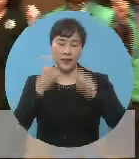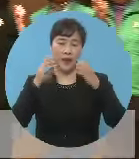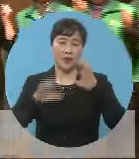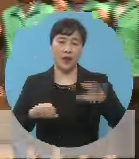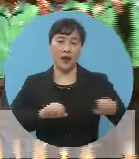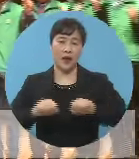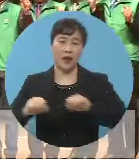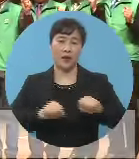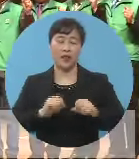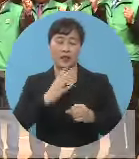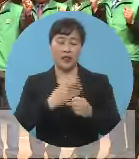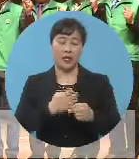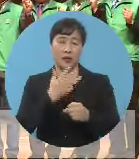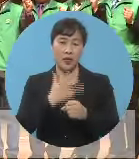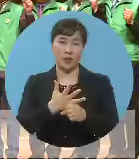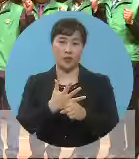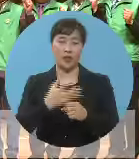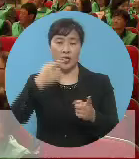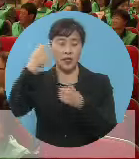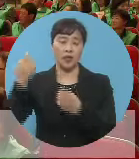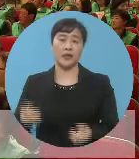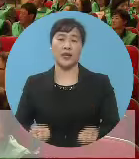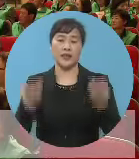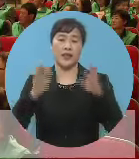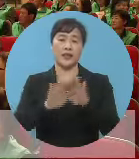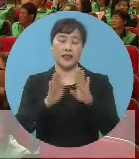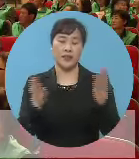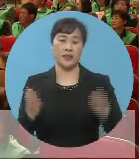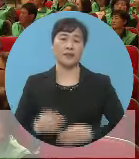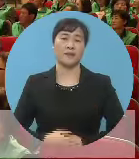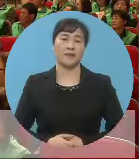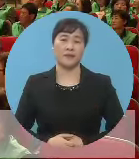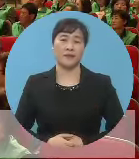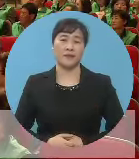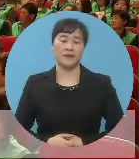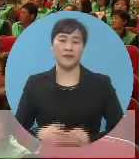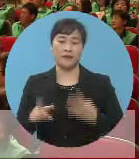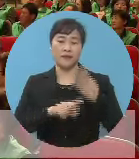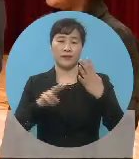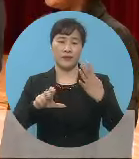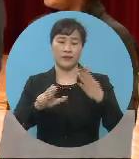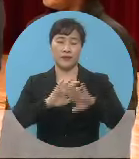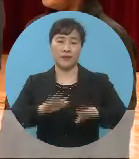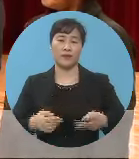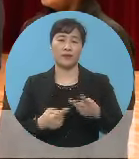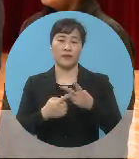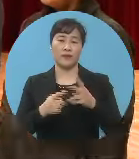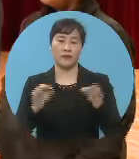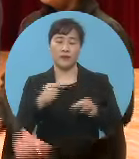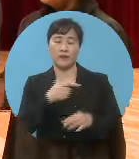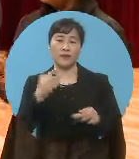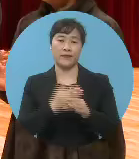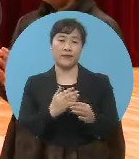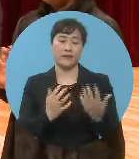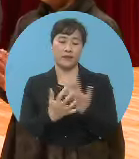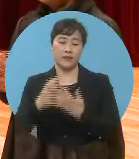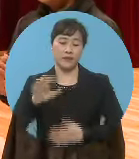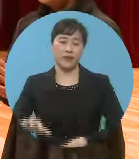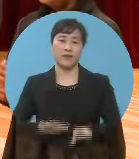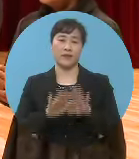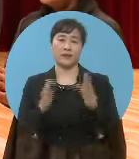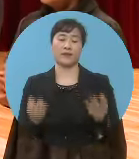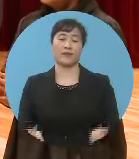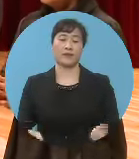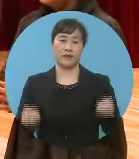새마을운동 48주년 새마을의 날 기념행사가 열렸습니다. 지난 25일 전남도청 김대중 광장에서 열린 이날